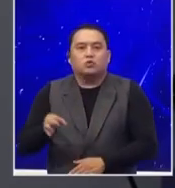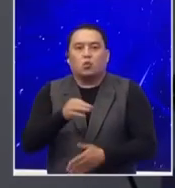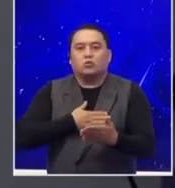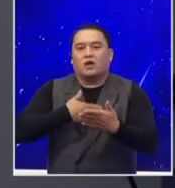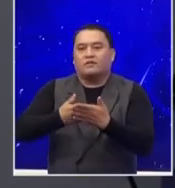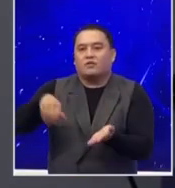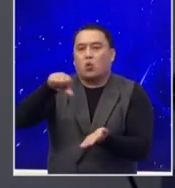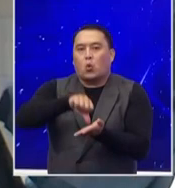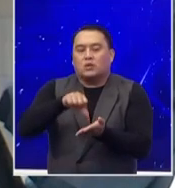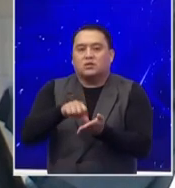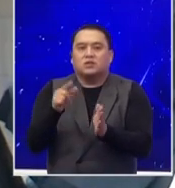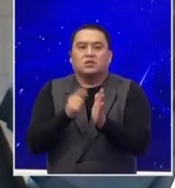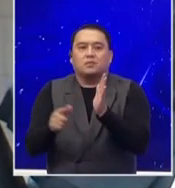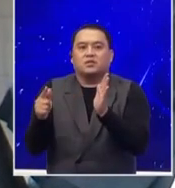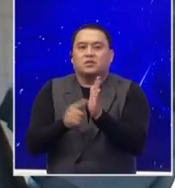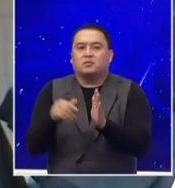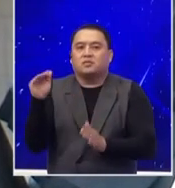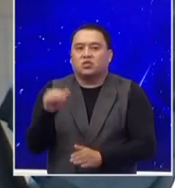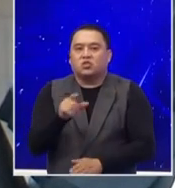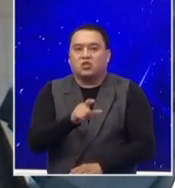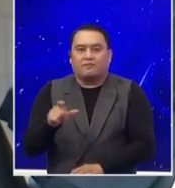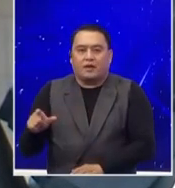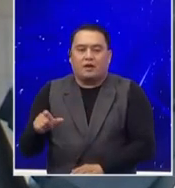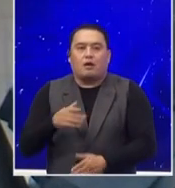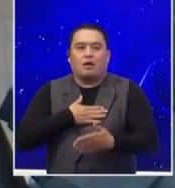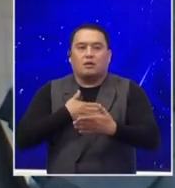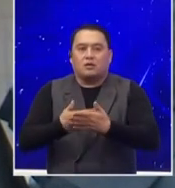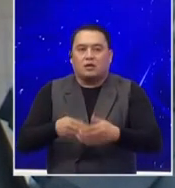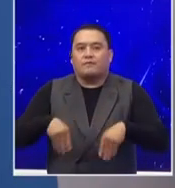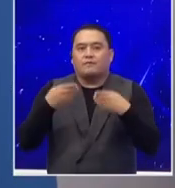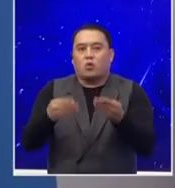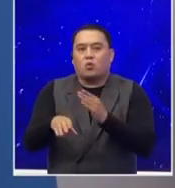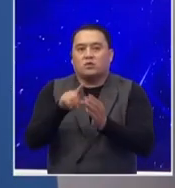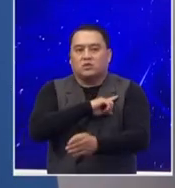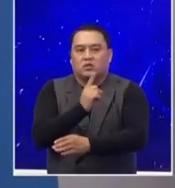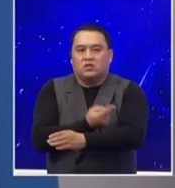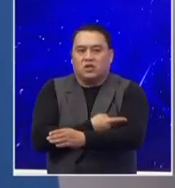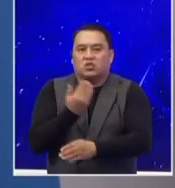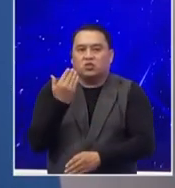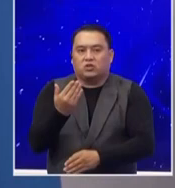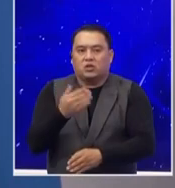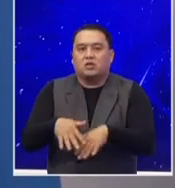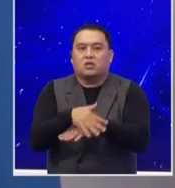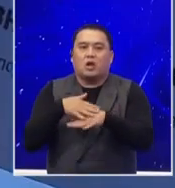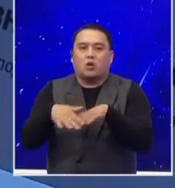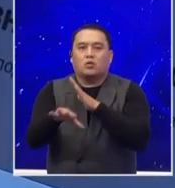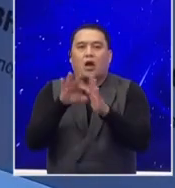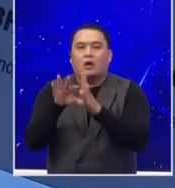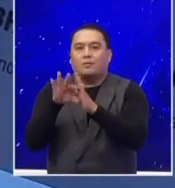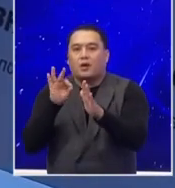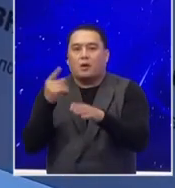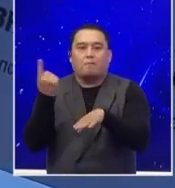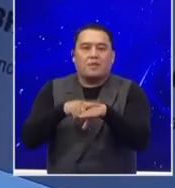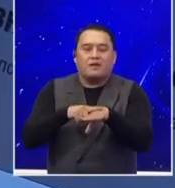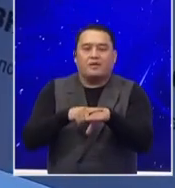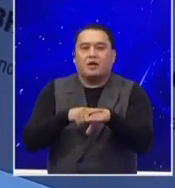приняли участие свыше 77 тысяч членов партии, отдавших свои голоса за сильнейших кандидатов. В числе народных избранников, прошедших первый